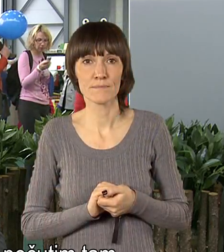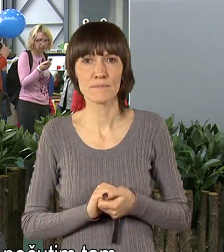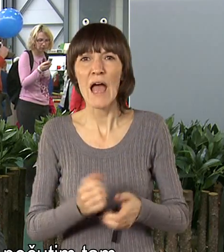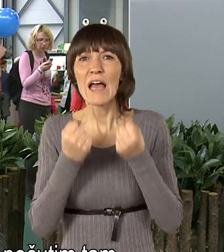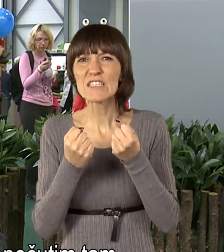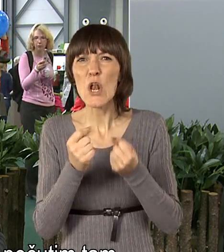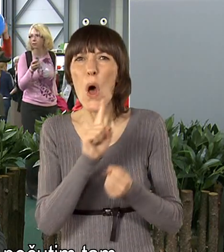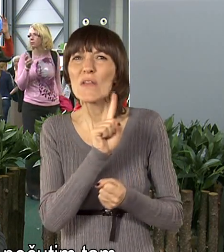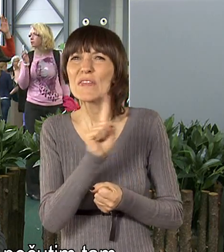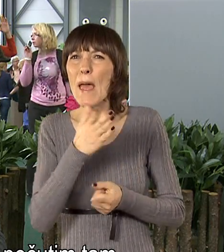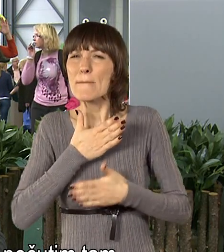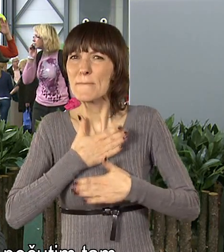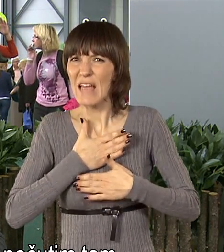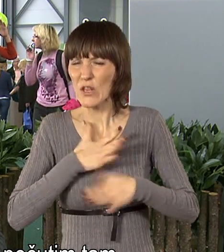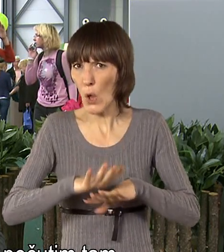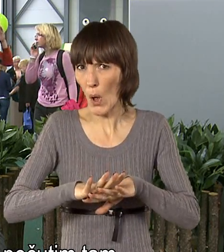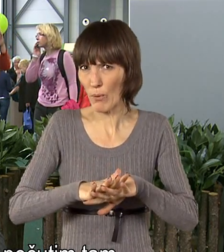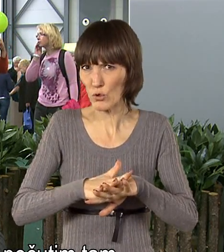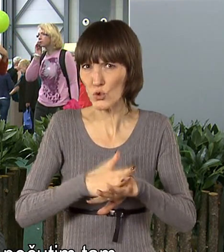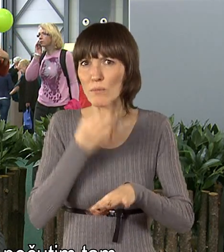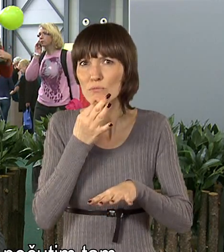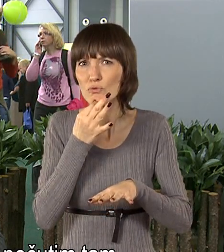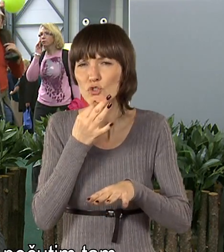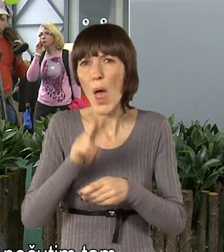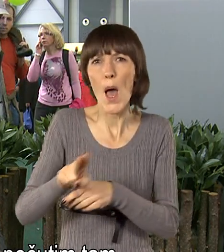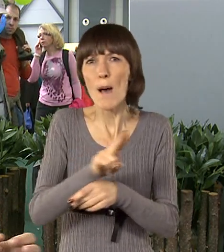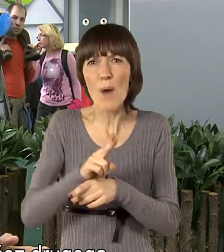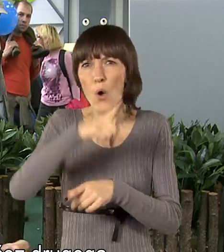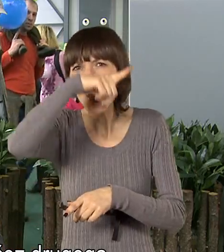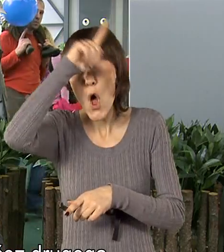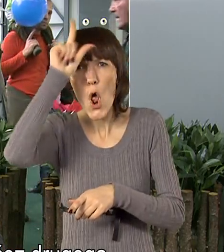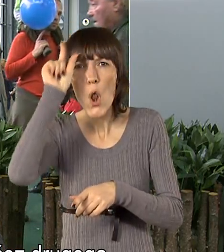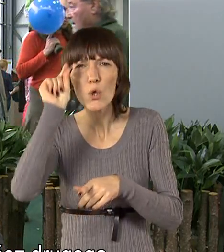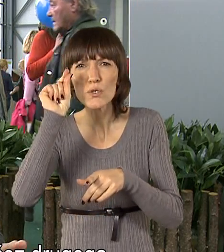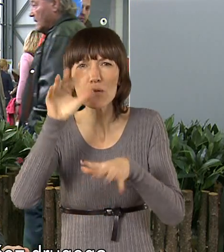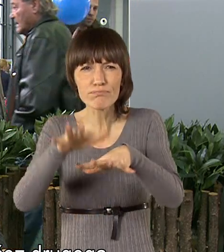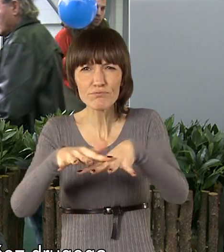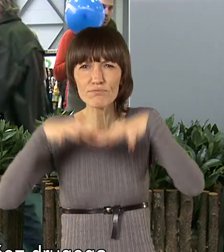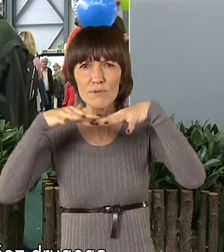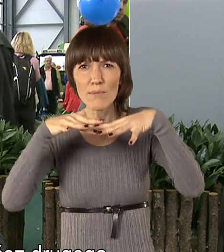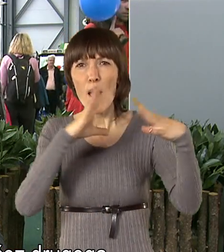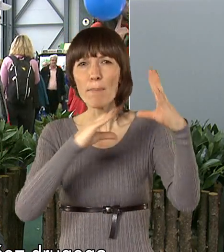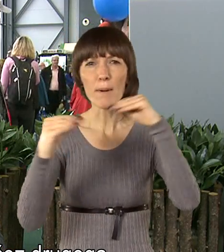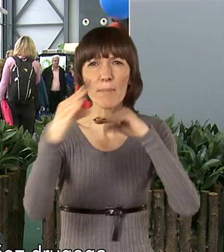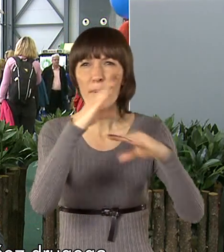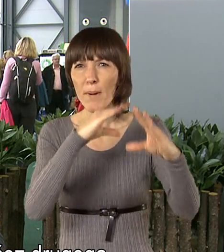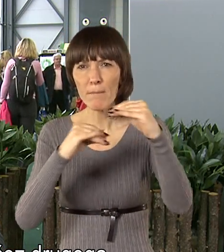Zelo neprijetno se počutim tam, kjer je veliko ljudi zbranih in ki govorijo en čez drugega. To so kakšni lokali,